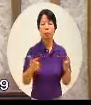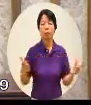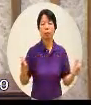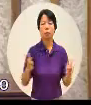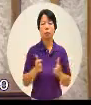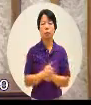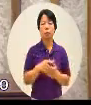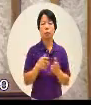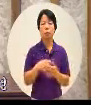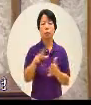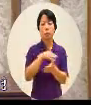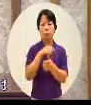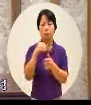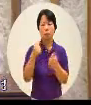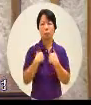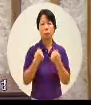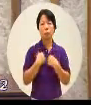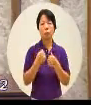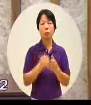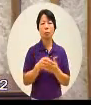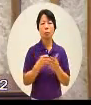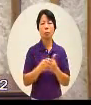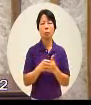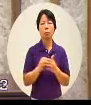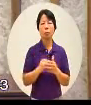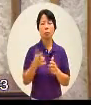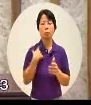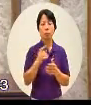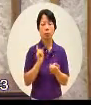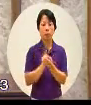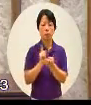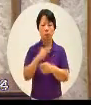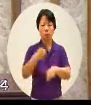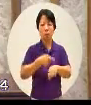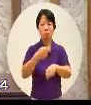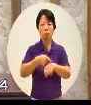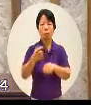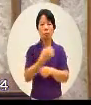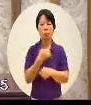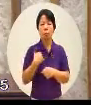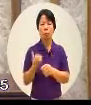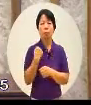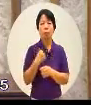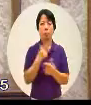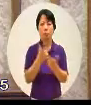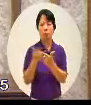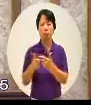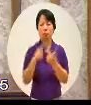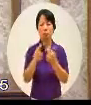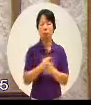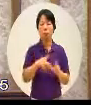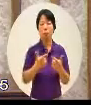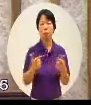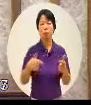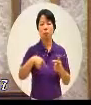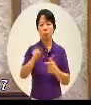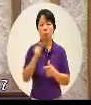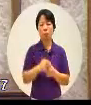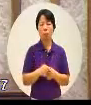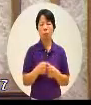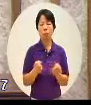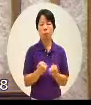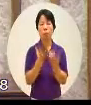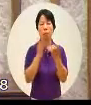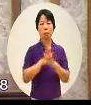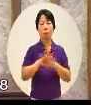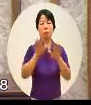元的学习， 多元的依照他的性向、兴趣跟能力呢，嗯哼，那么往多个方向啊去发展。 那你觉